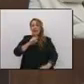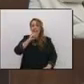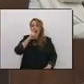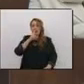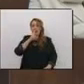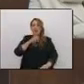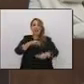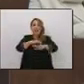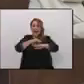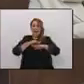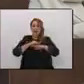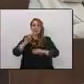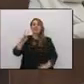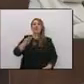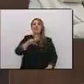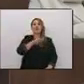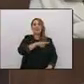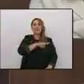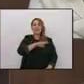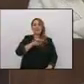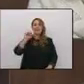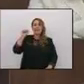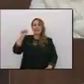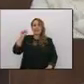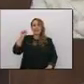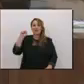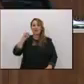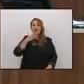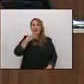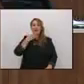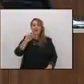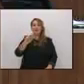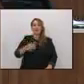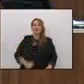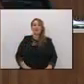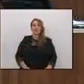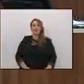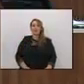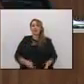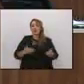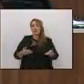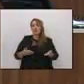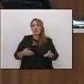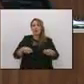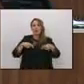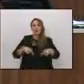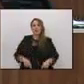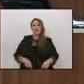ندعوكم لزيارة ميدانية لولاية سطيف، وشكرا. شكرا. وأحيي الكلمة للسيد وزير